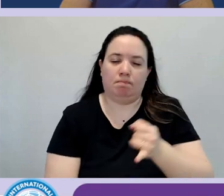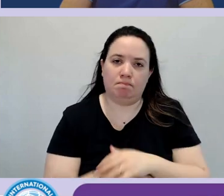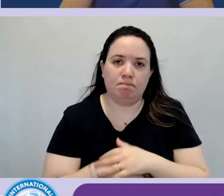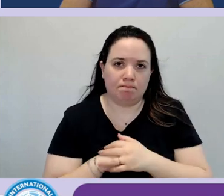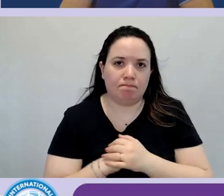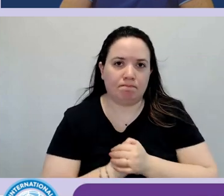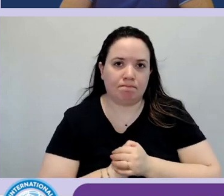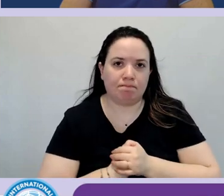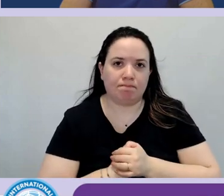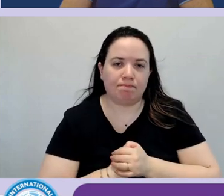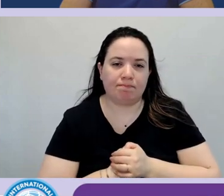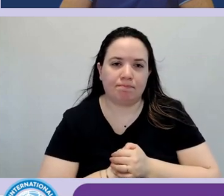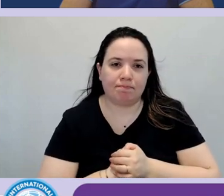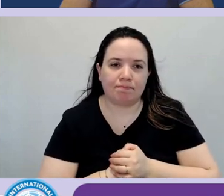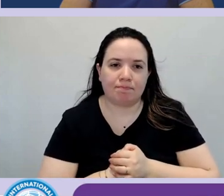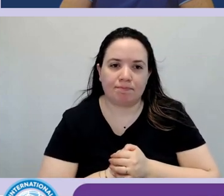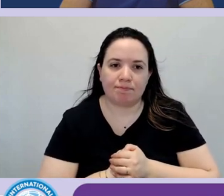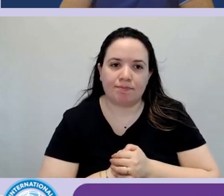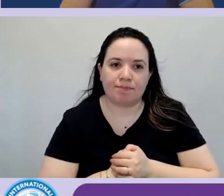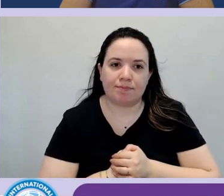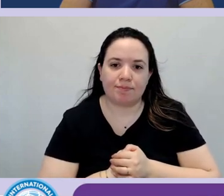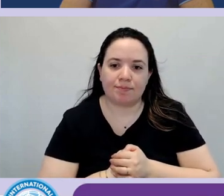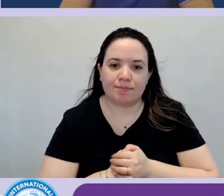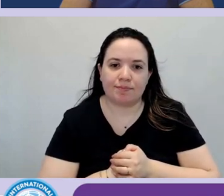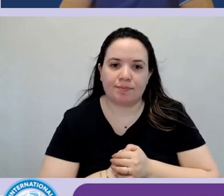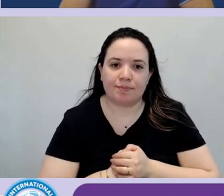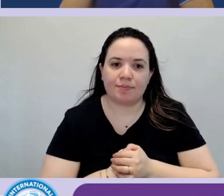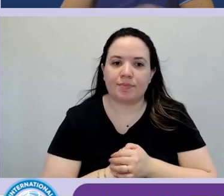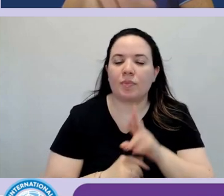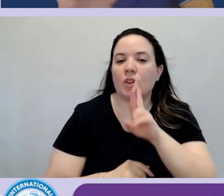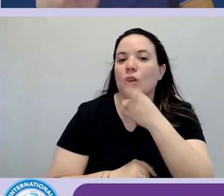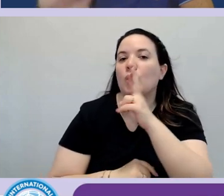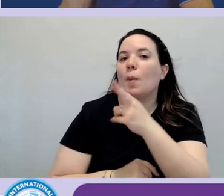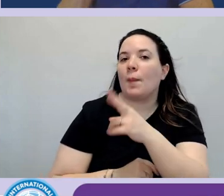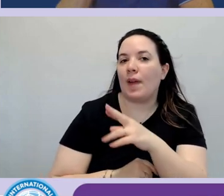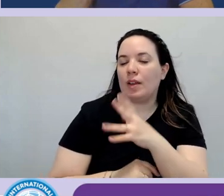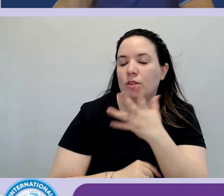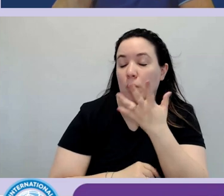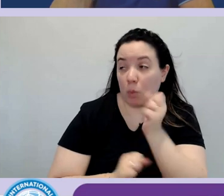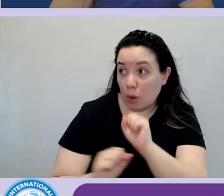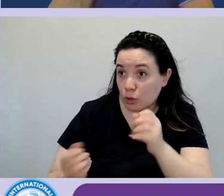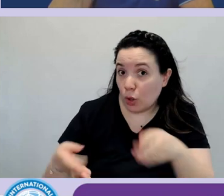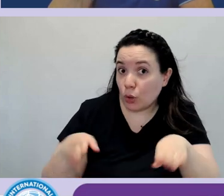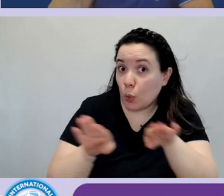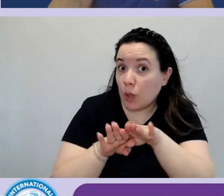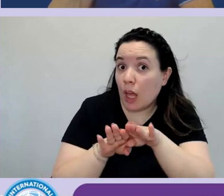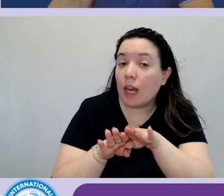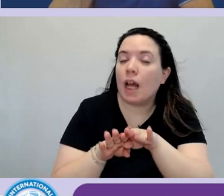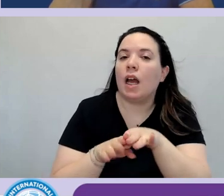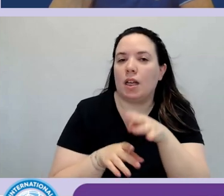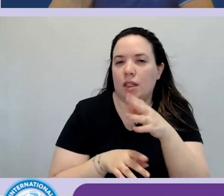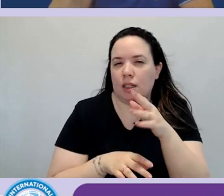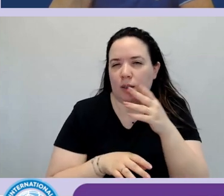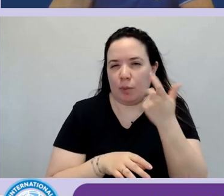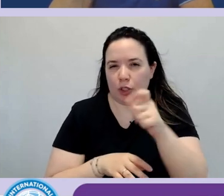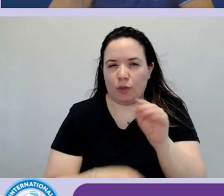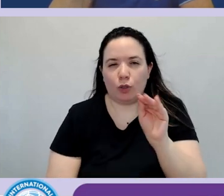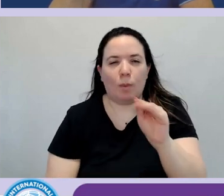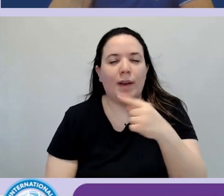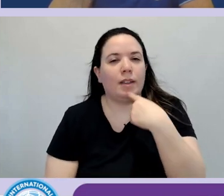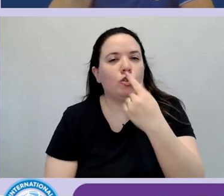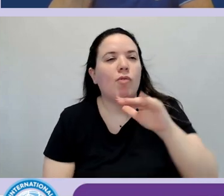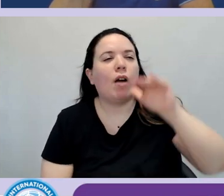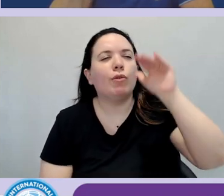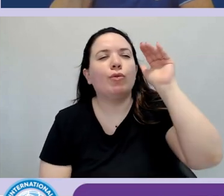questo caso con disabilità visiva assolutamente se posso concludere visto che la domanda chiedeva anche quali sonan i futuri